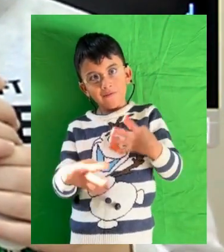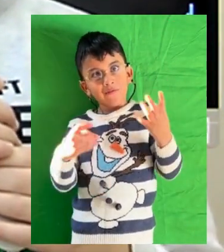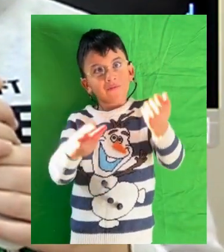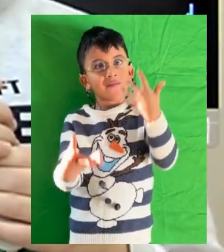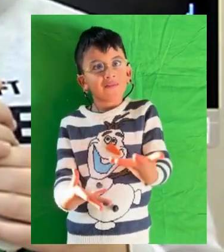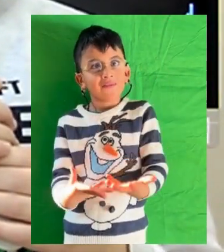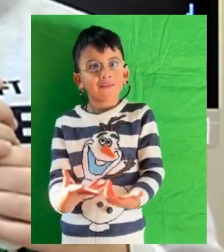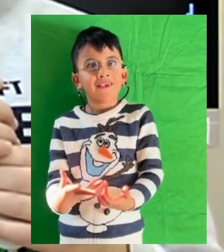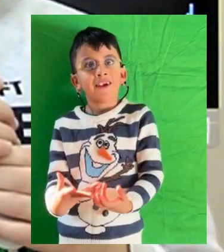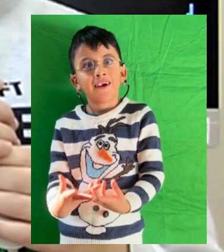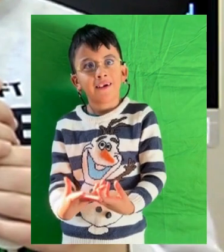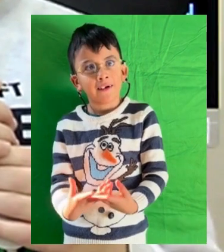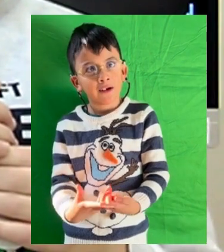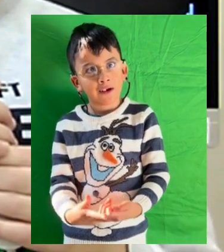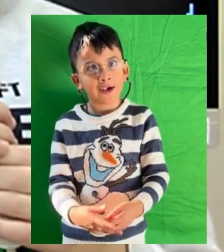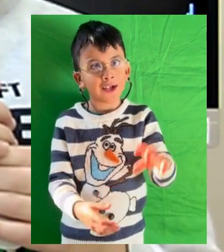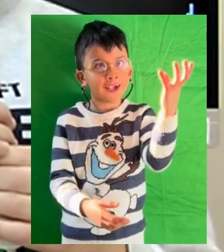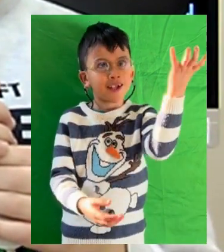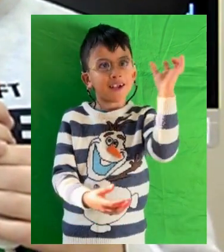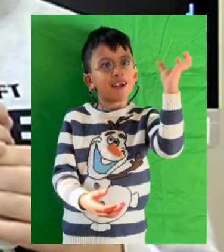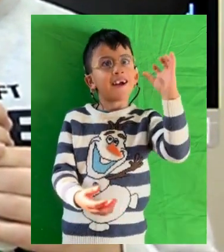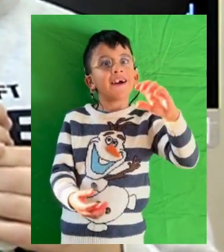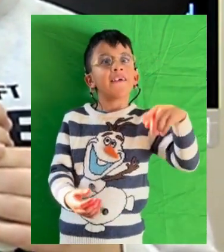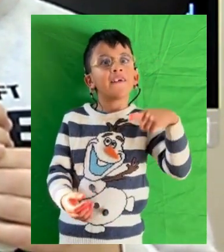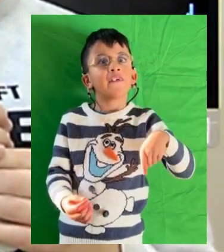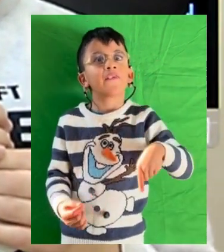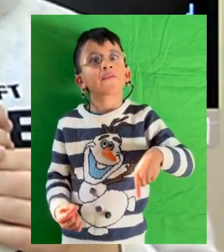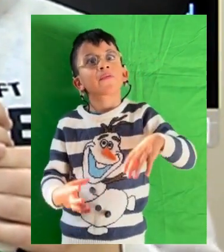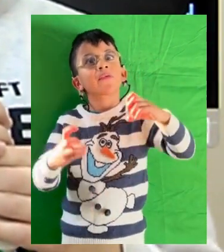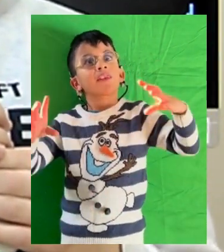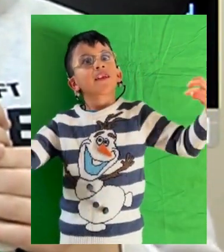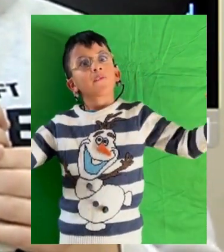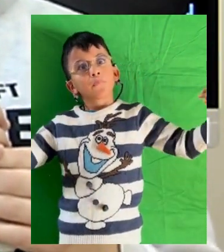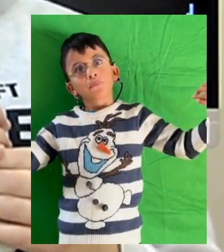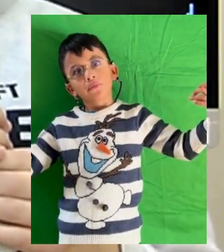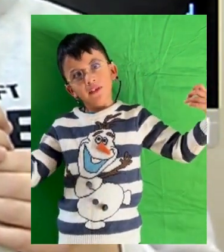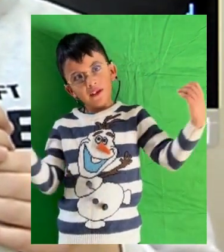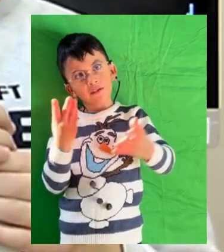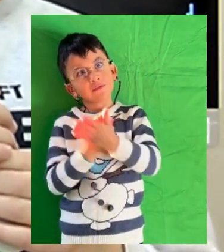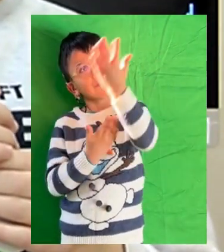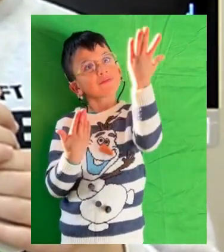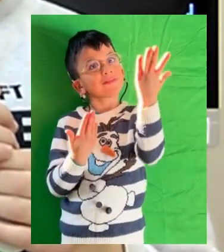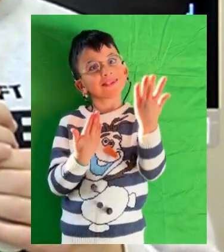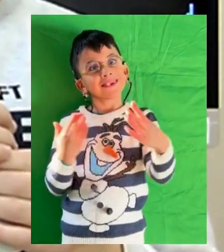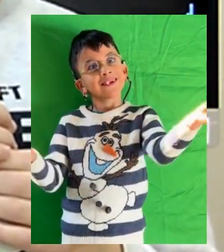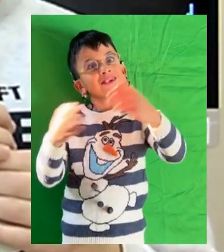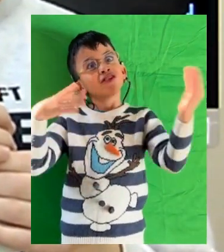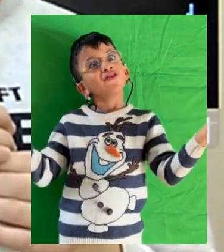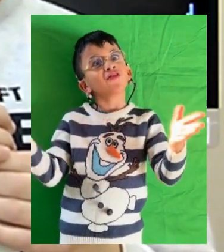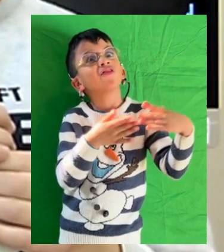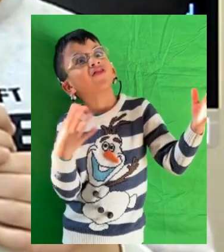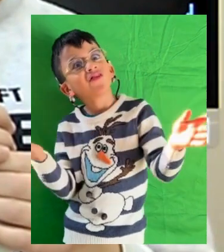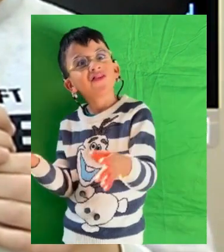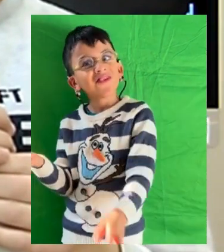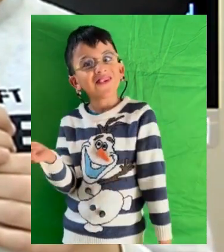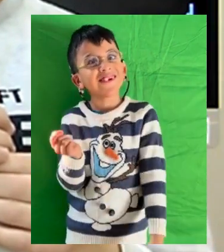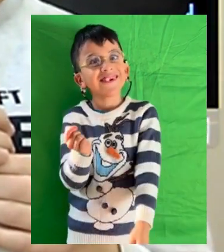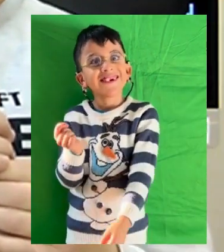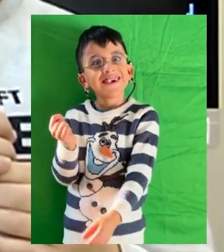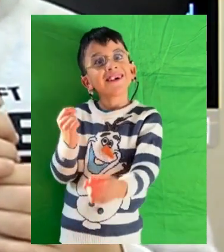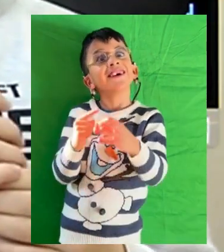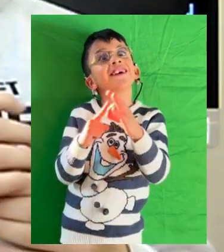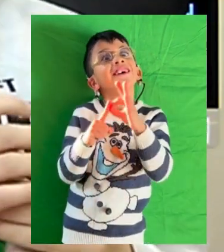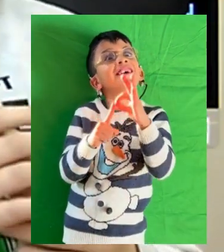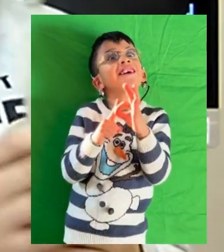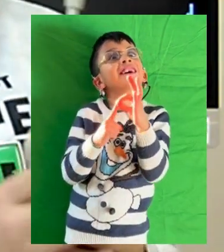Bilbon temperatura 8 gradu minimoa eta 13 gradu maximoa izango